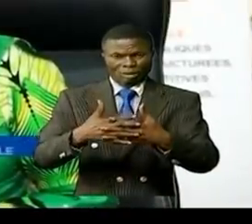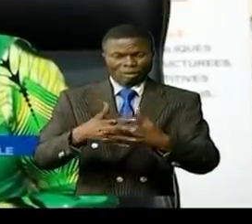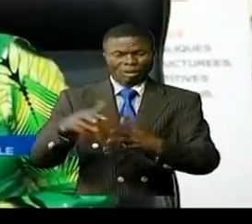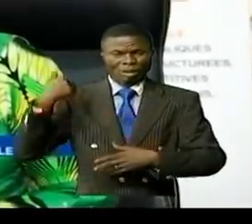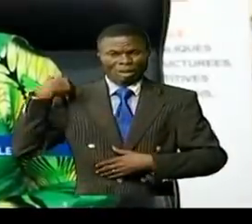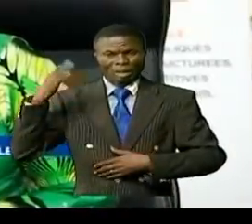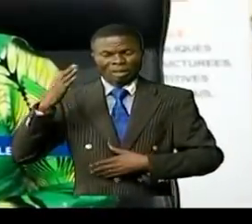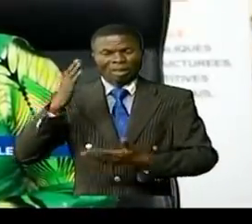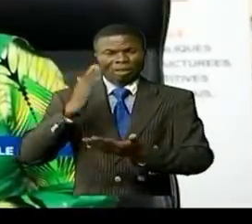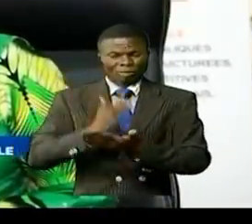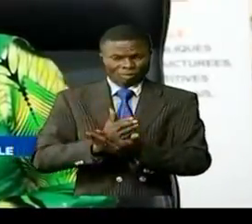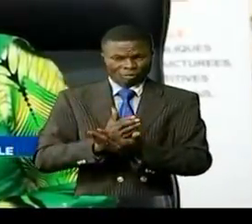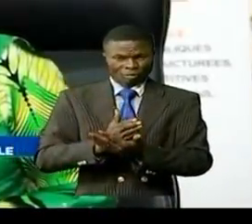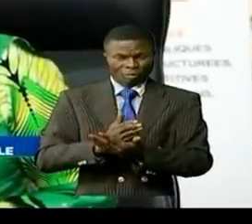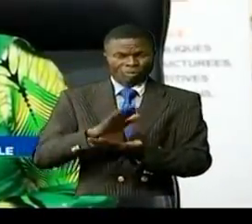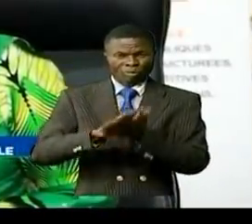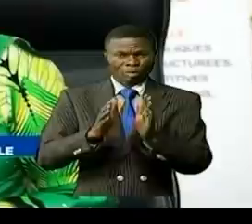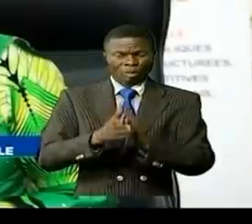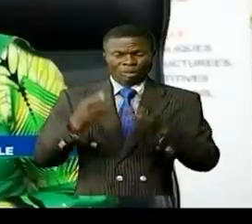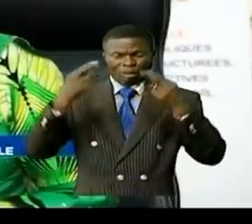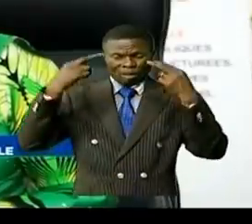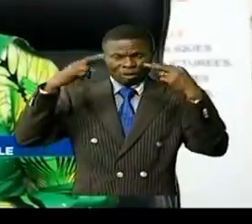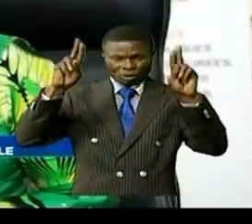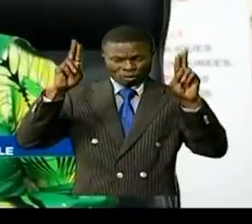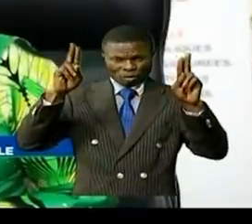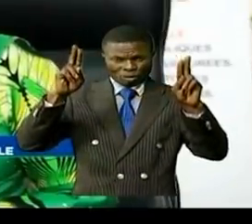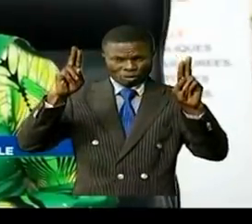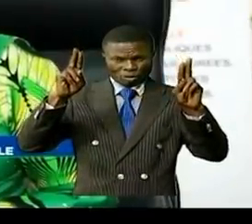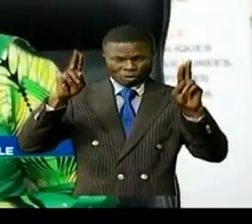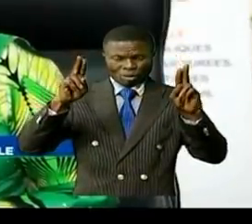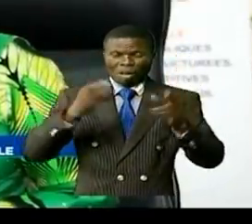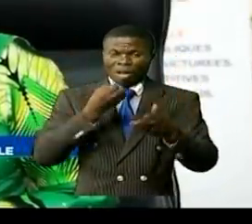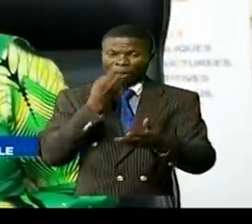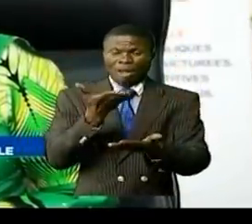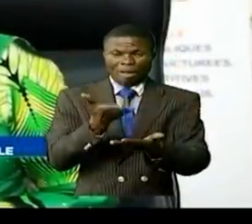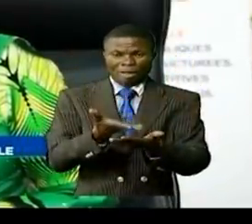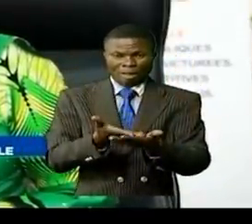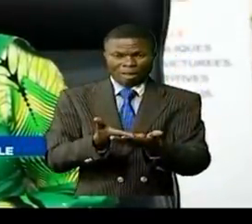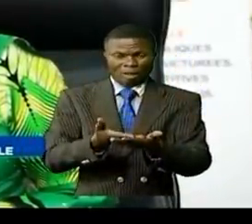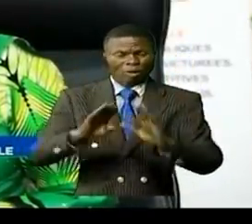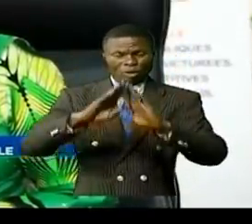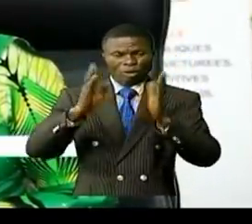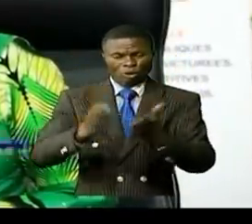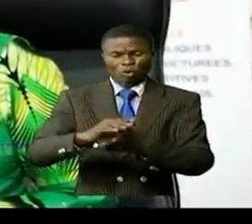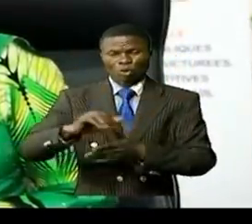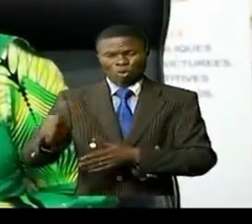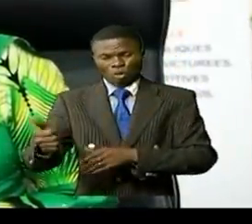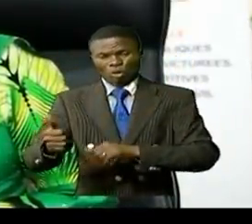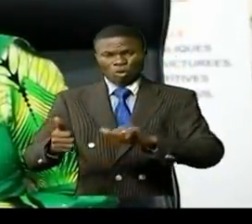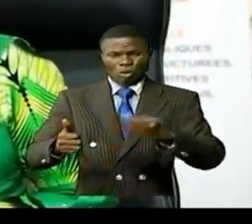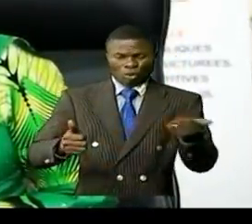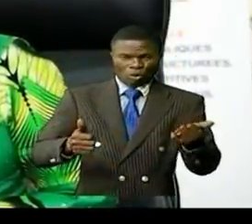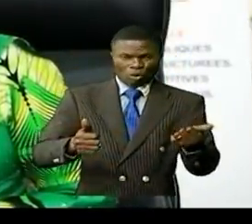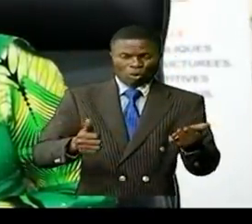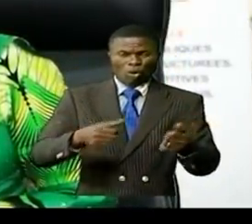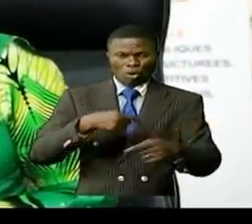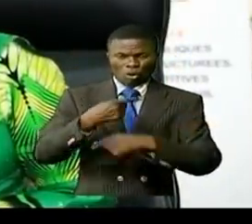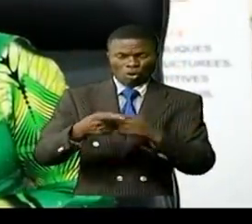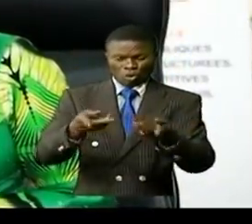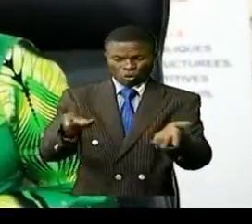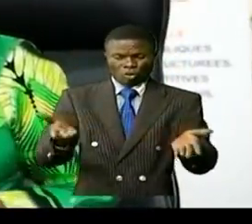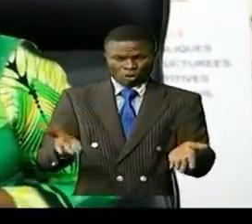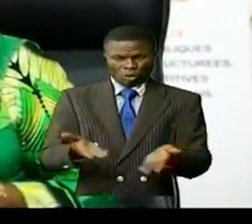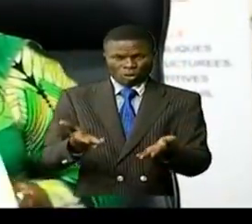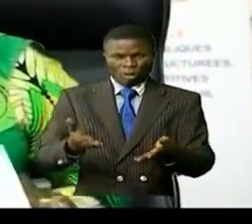publics-privés soit une réussite et un modèle pour tous les autres qui se mettront en place